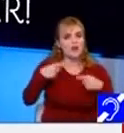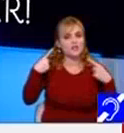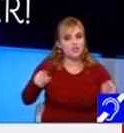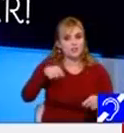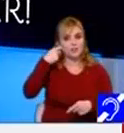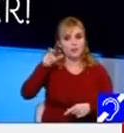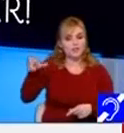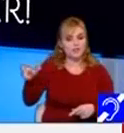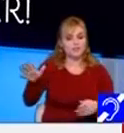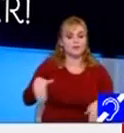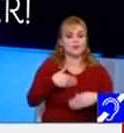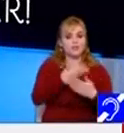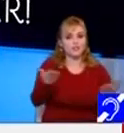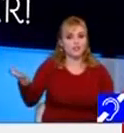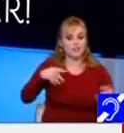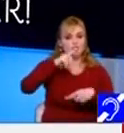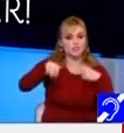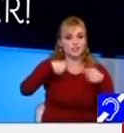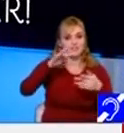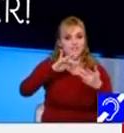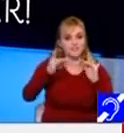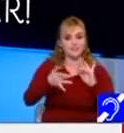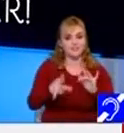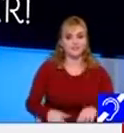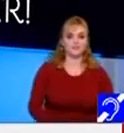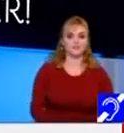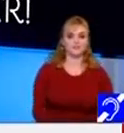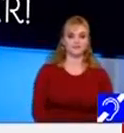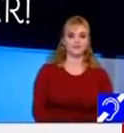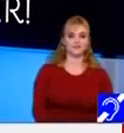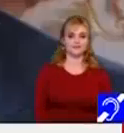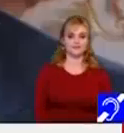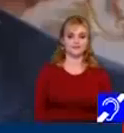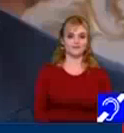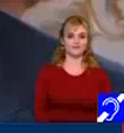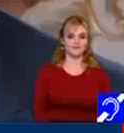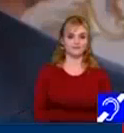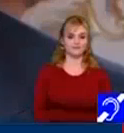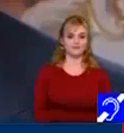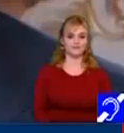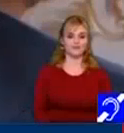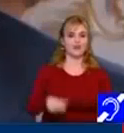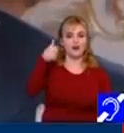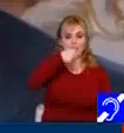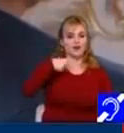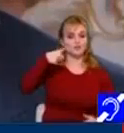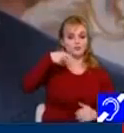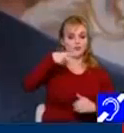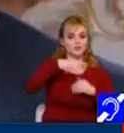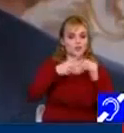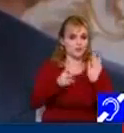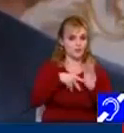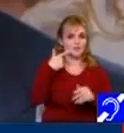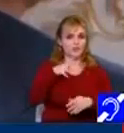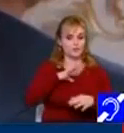Ceilalți politicieni s-au întrecut în mesaje de felicitare pe rețelele de socializare. Anul 2017 a fost... Igor Dodon